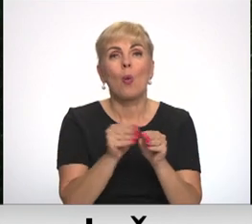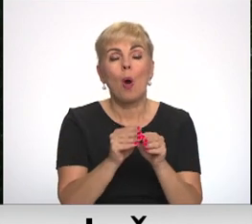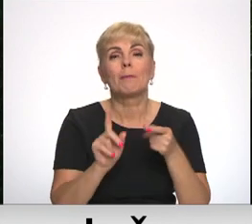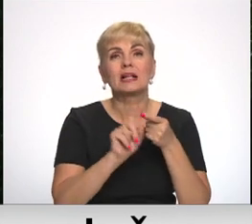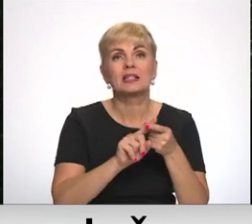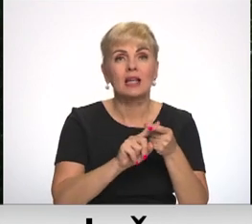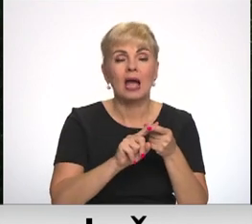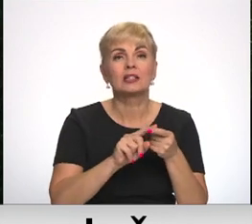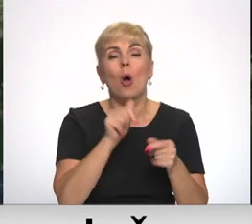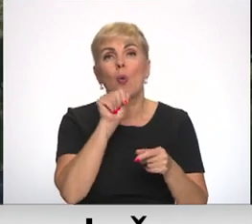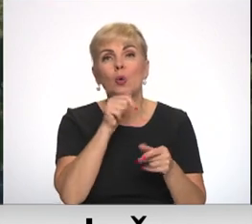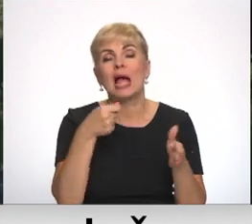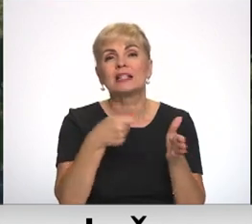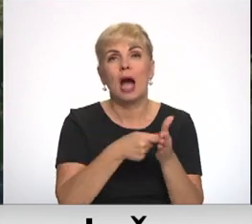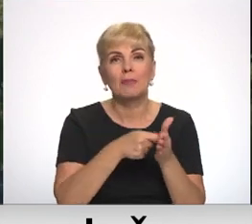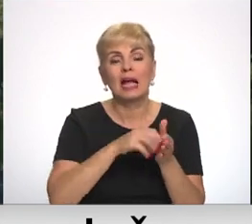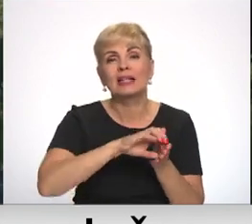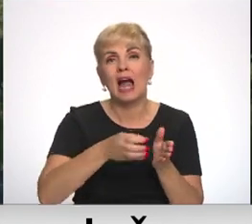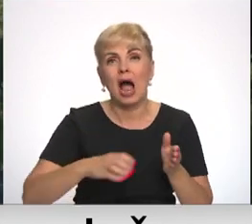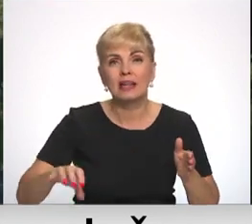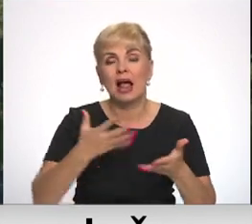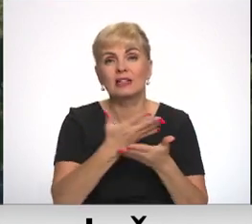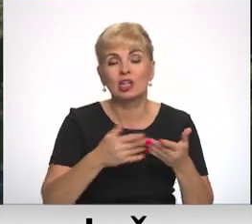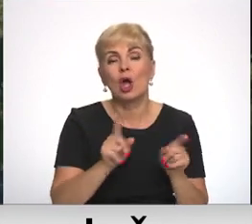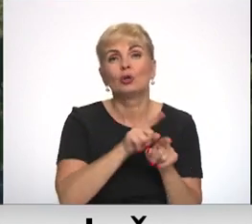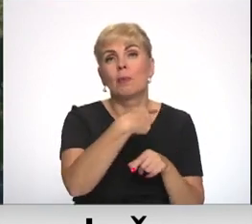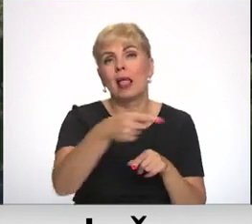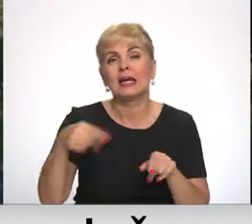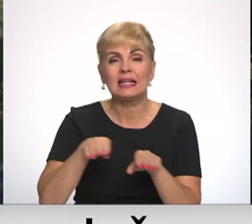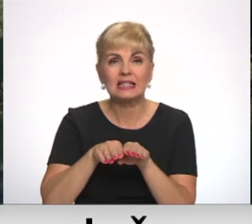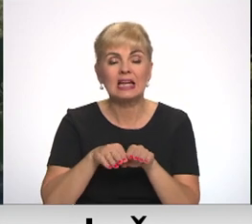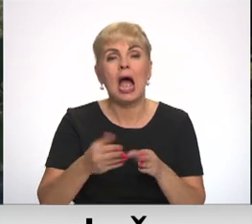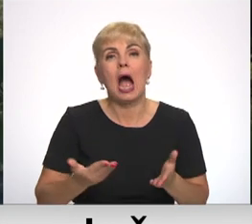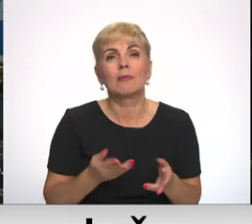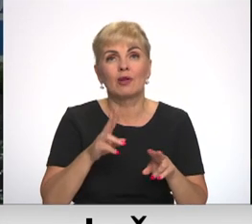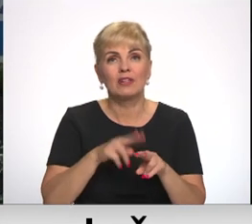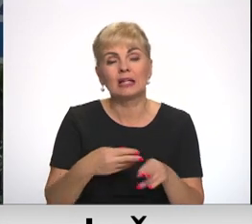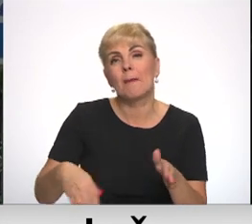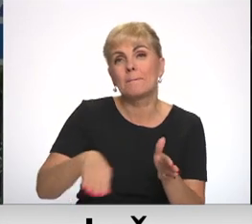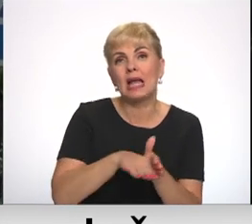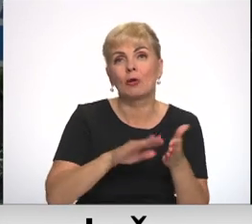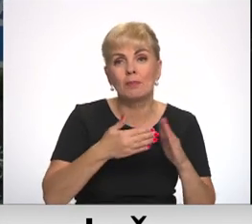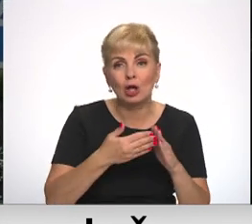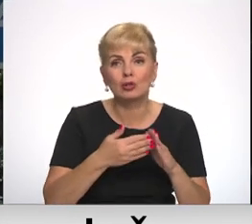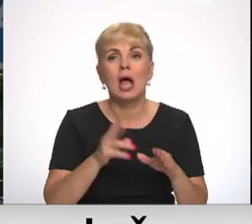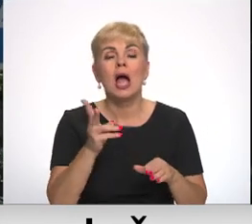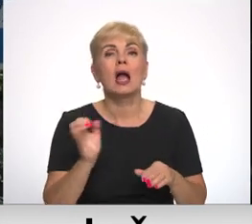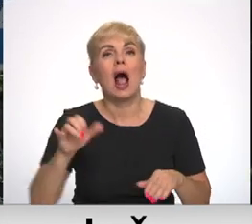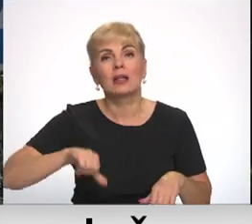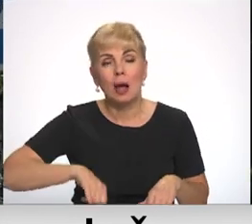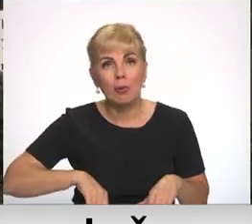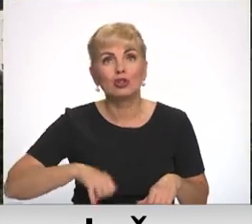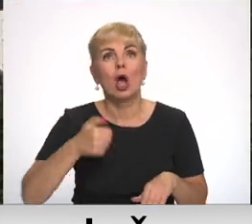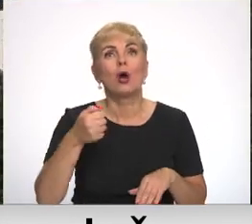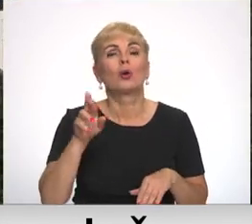un kanalizācijas tīkli. Līdzīgi ir arī ar pārējām apdzīvotām vietām, kas piekļaujas pilsētai – Vidzemes ciemu, Kalna Muižu,